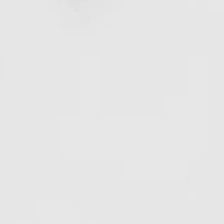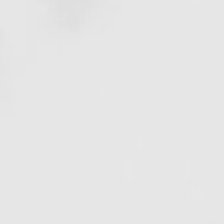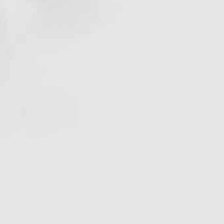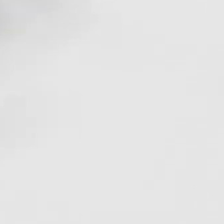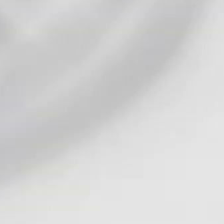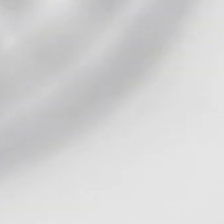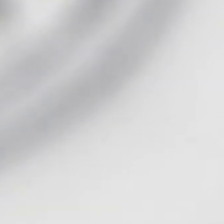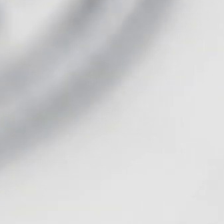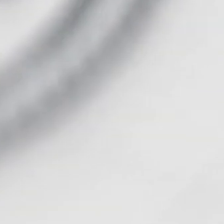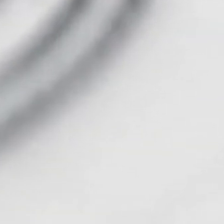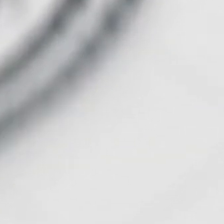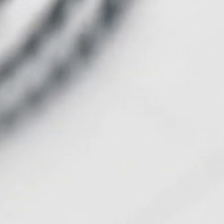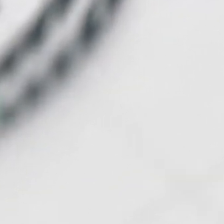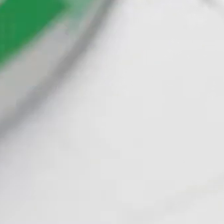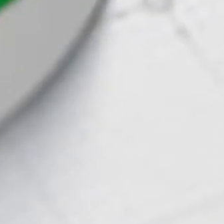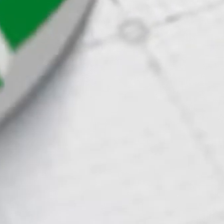Evet